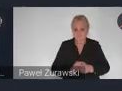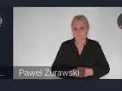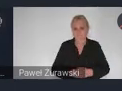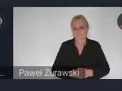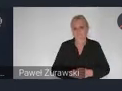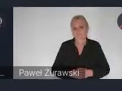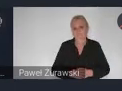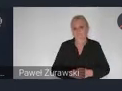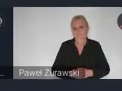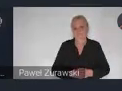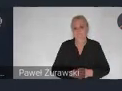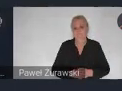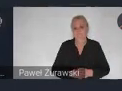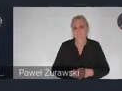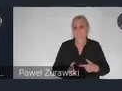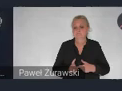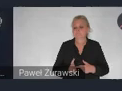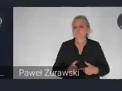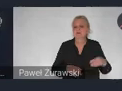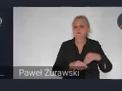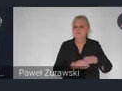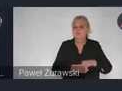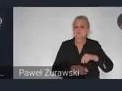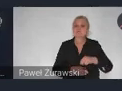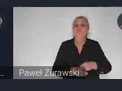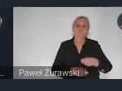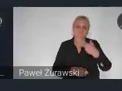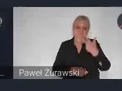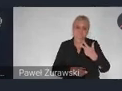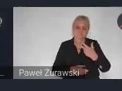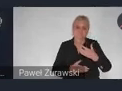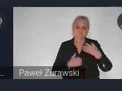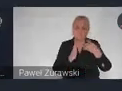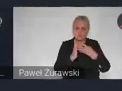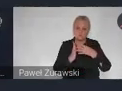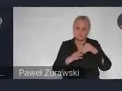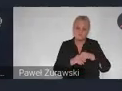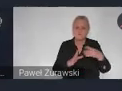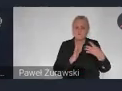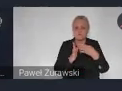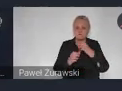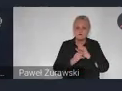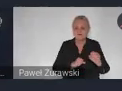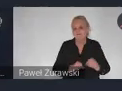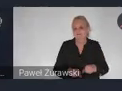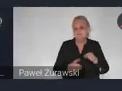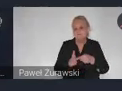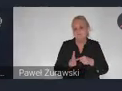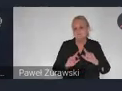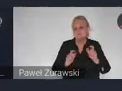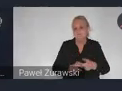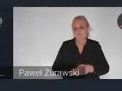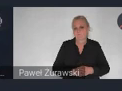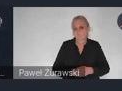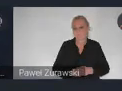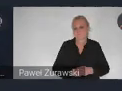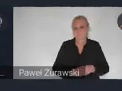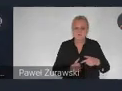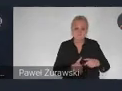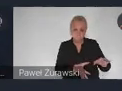i w ramach trzeciego kryterium oceny oceniane są przede wszystkim czy